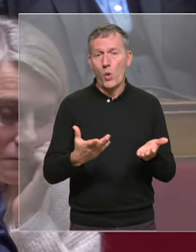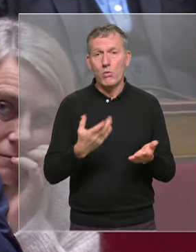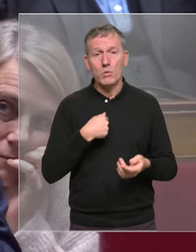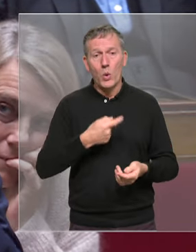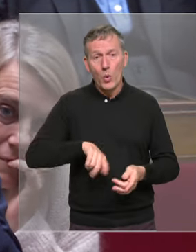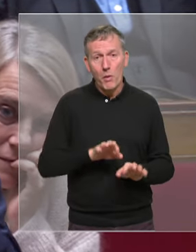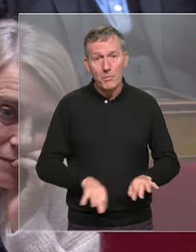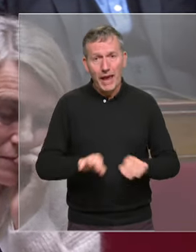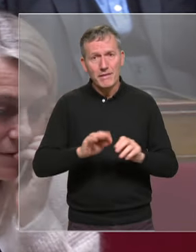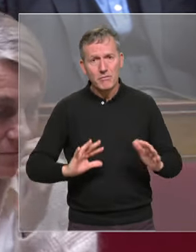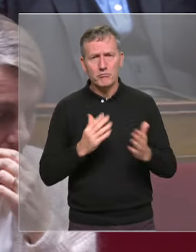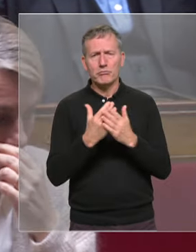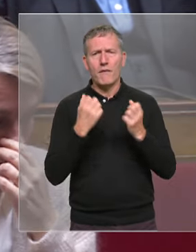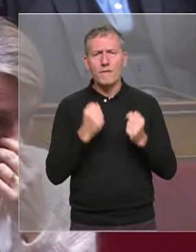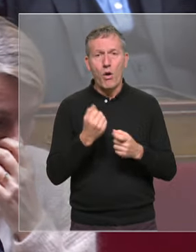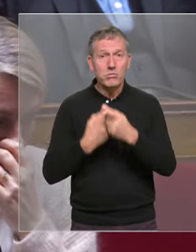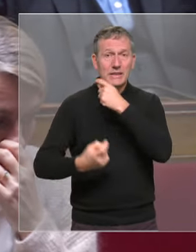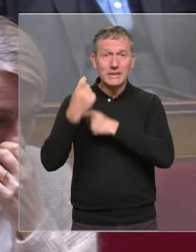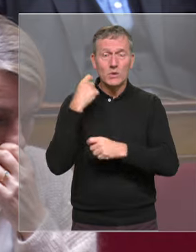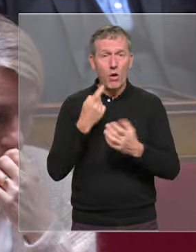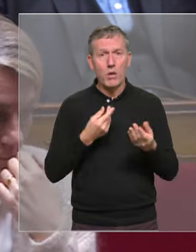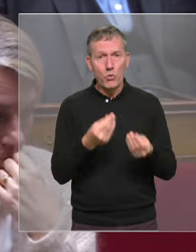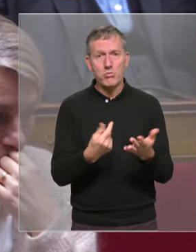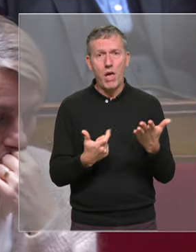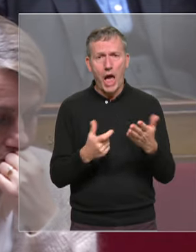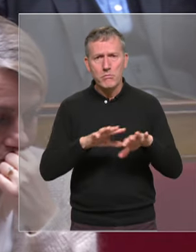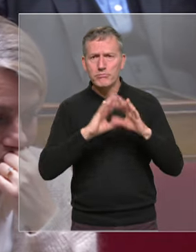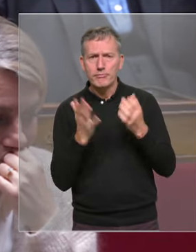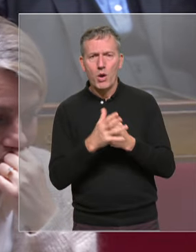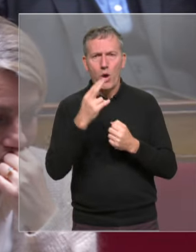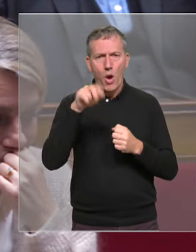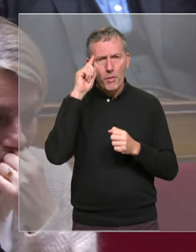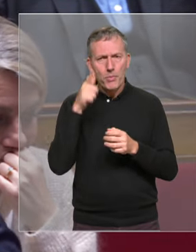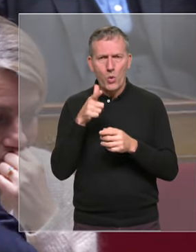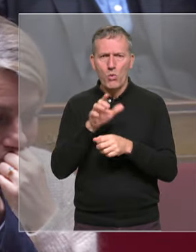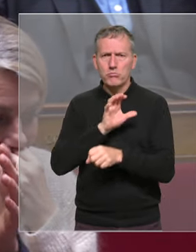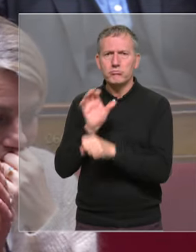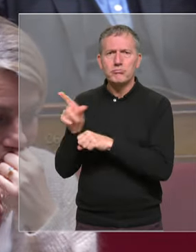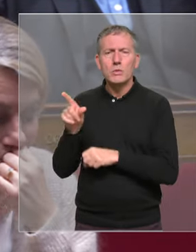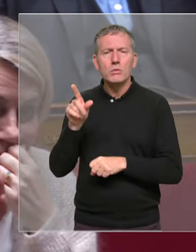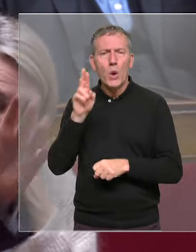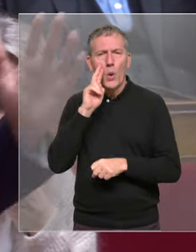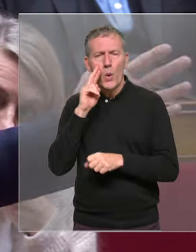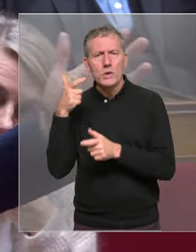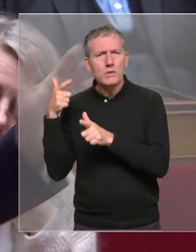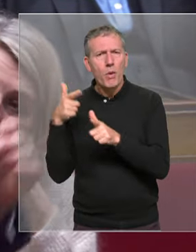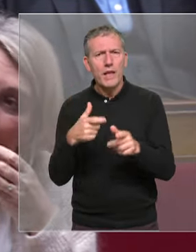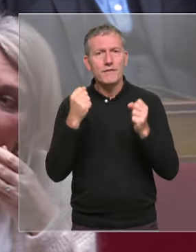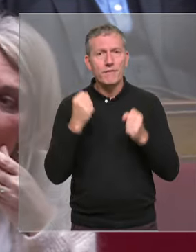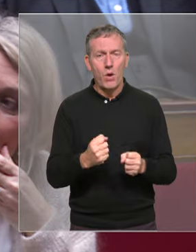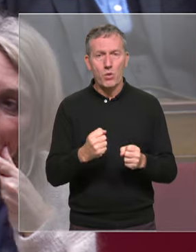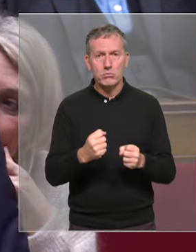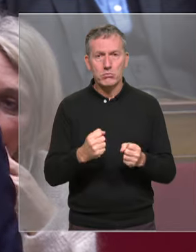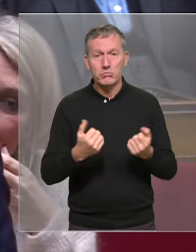pays de porter la voix du réarmement européen face à la menace que fait peser la Russie. Il y a ceux, y compris ici